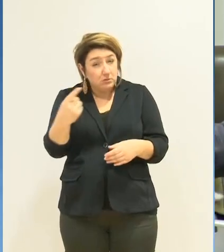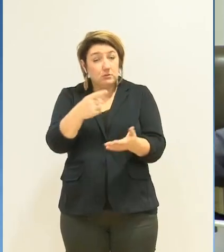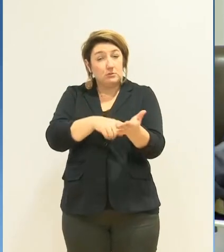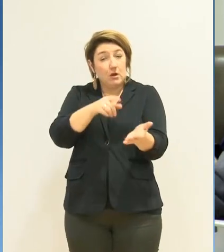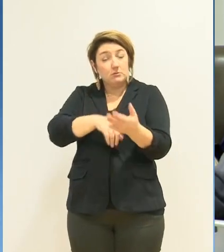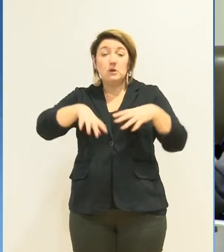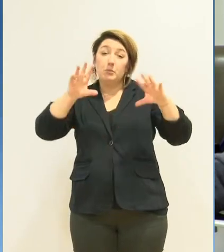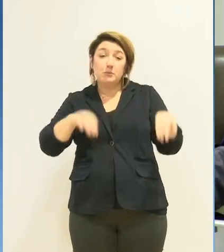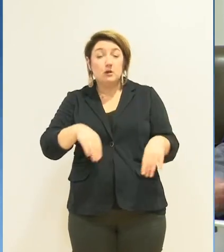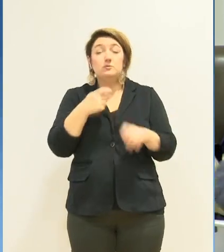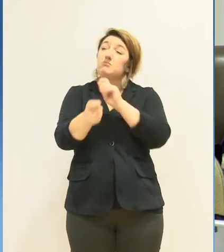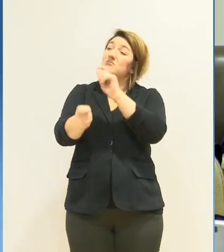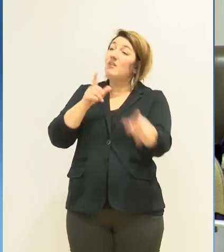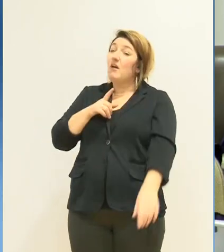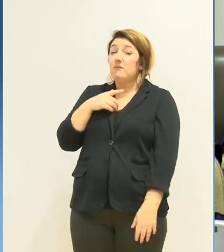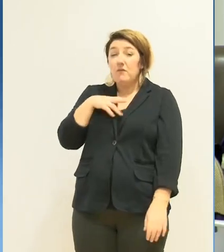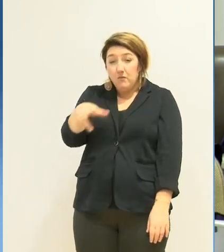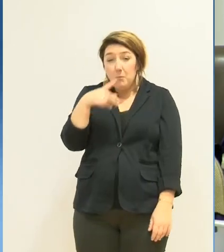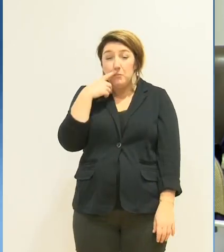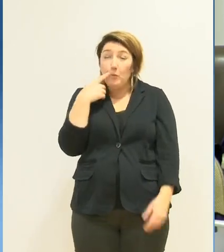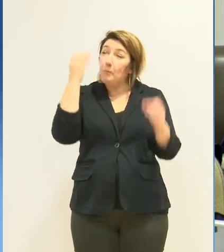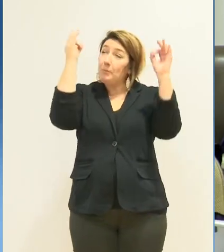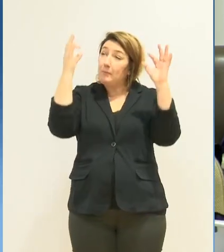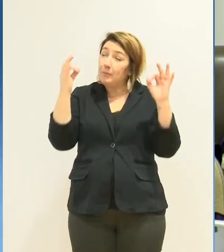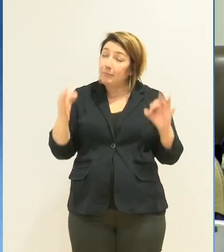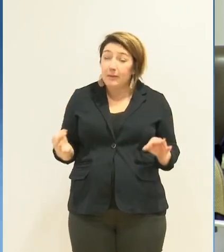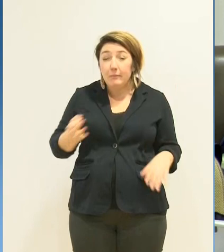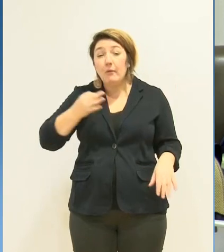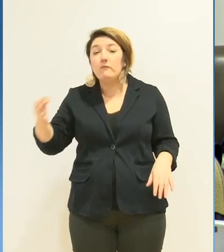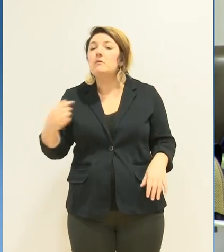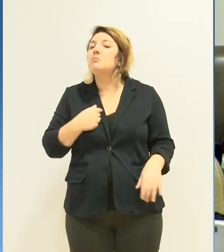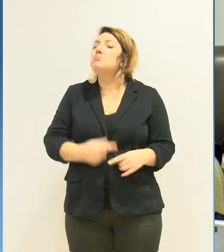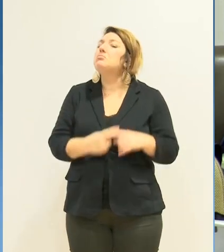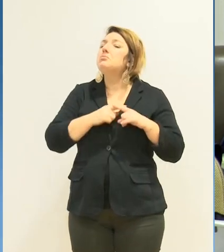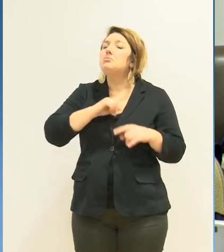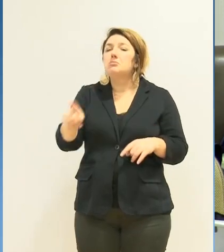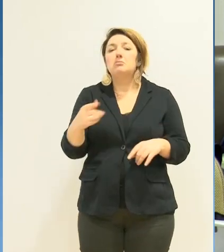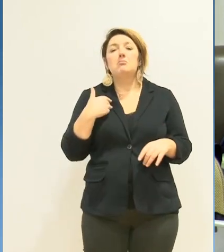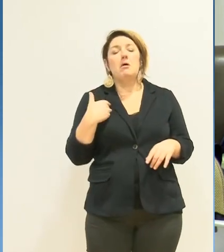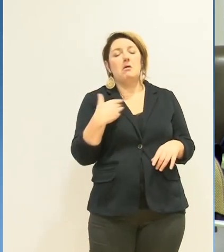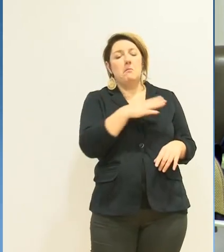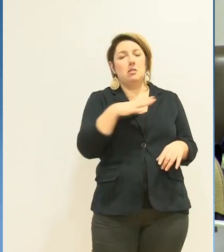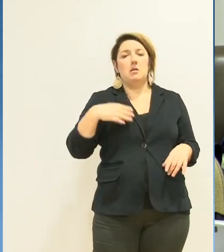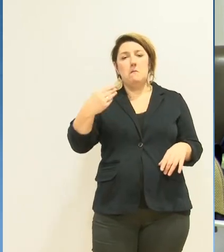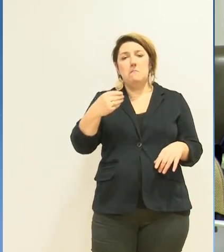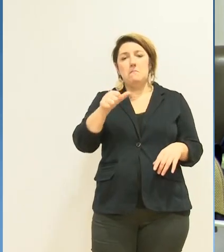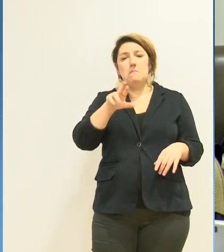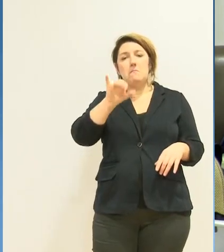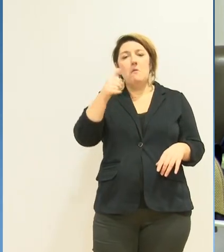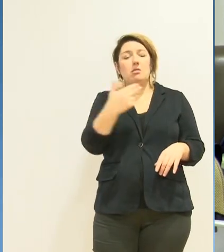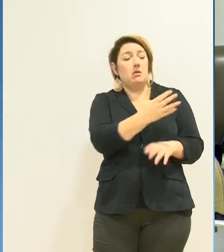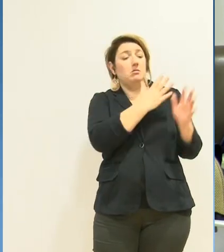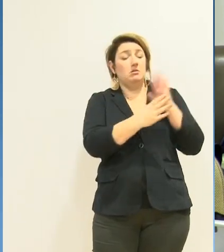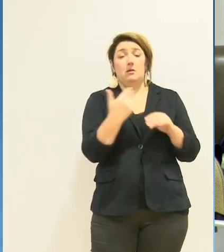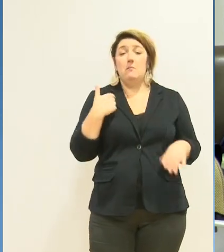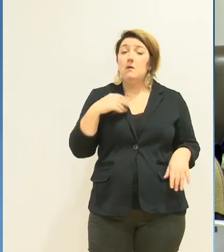euro par euro moi j'en suis pas du tout convaincu je repense à ce que disait madame martin il ya quelques temps la parole de l'état aujourd'hui ne